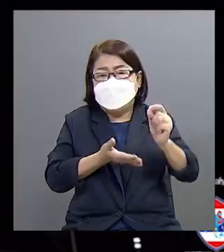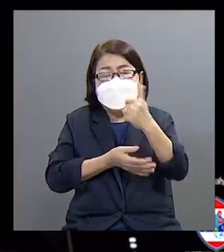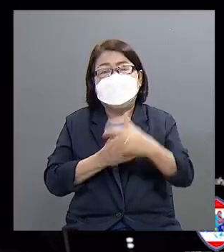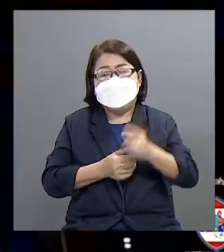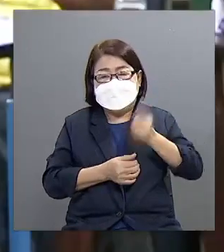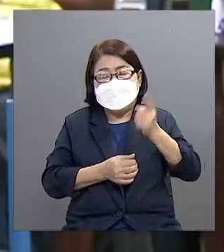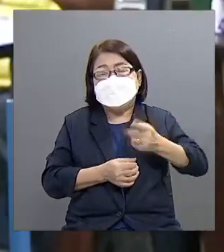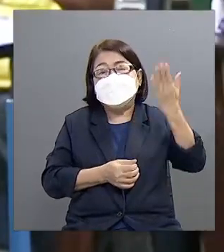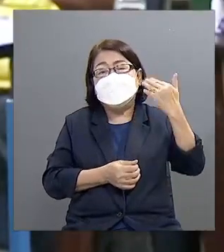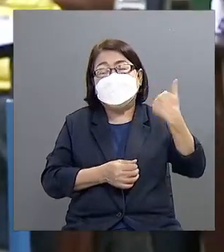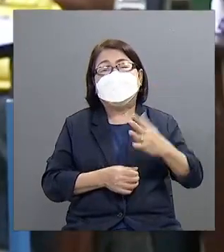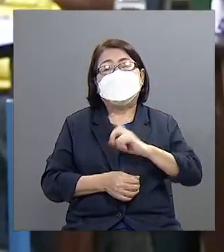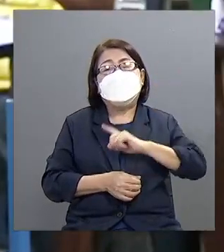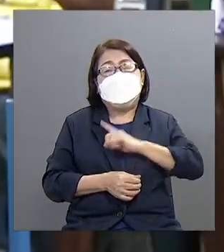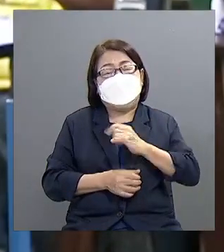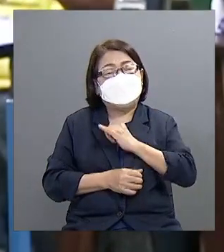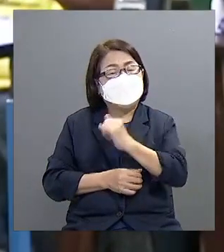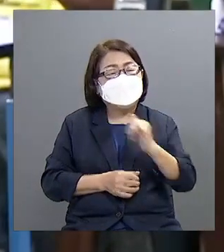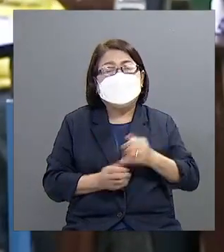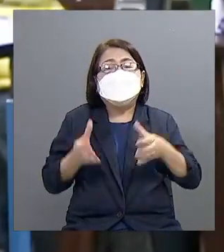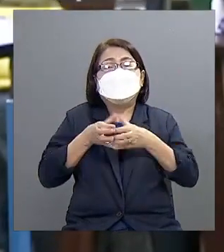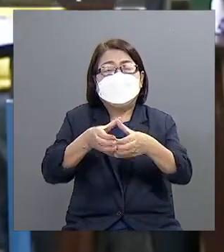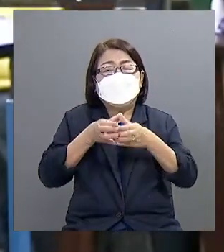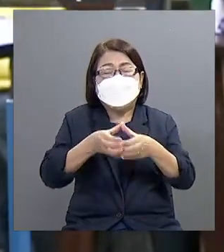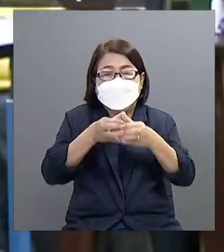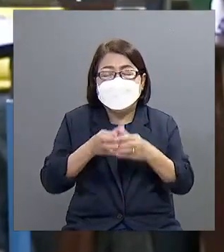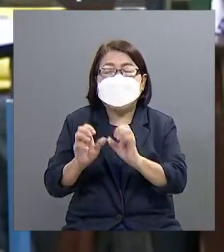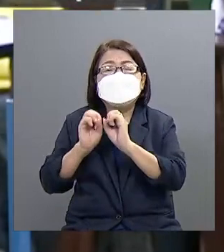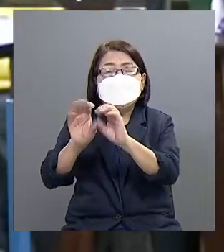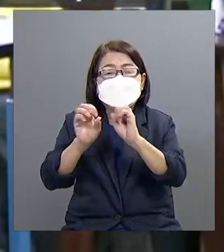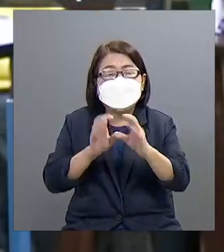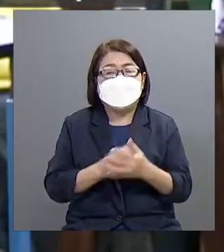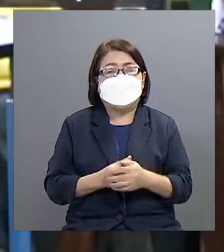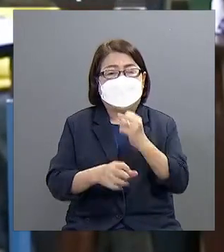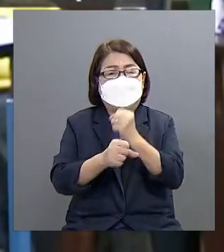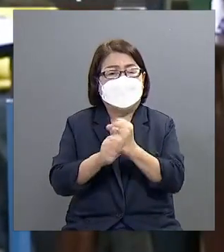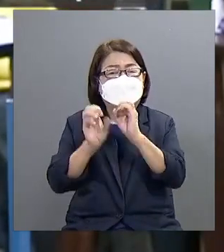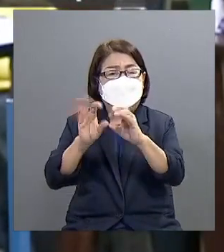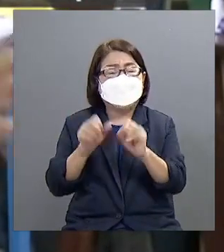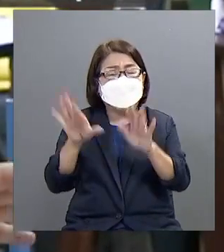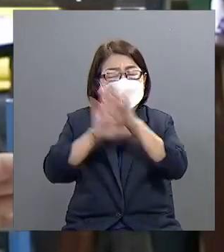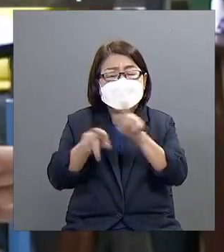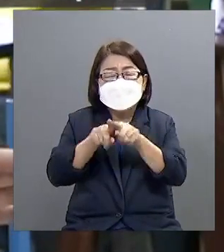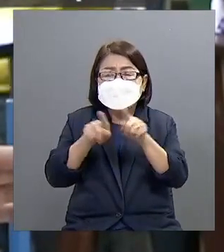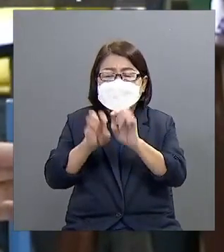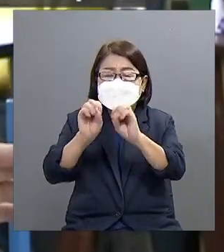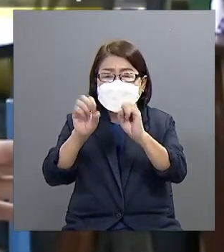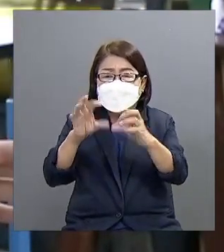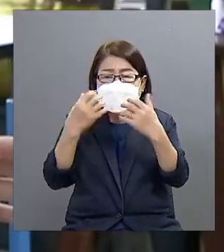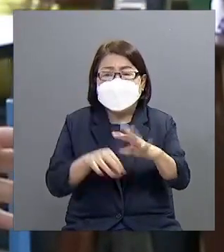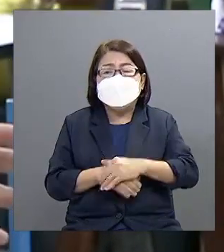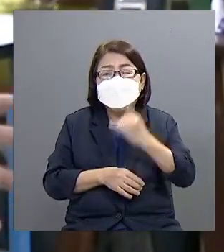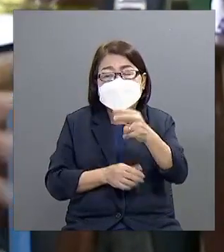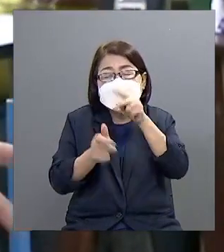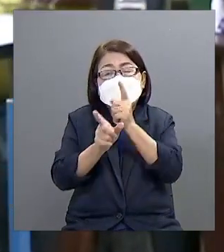างผมอยู่คนเดียวทีมเดียวเดินทางไปสอนมันก็เหมือนสอนแล้วไม่สามารถกลับไปดูแลสิ่งที่ผ่านม